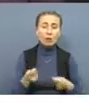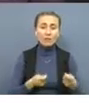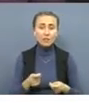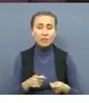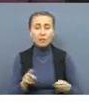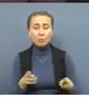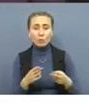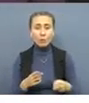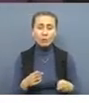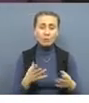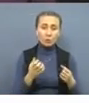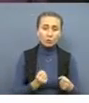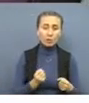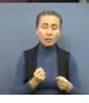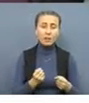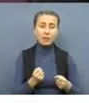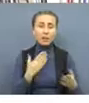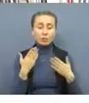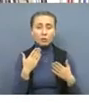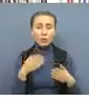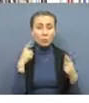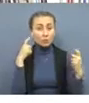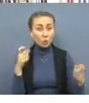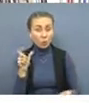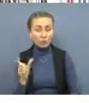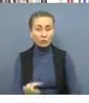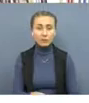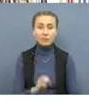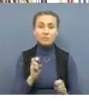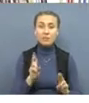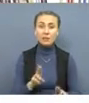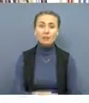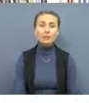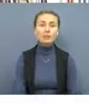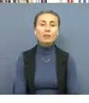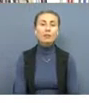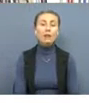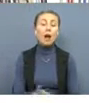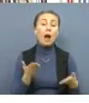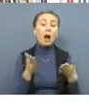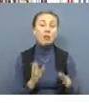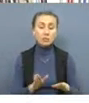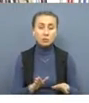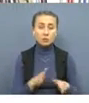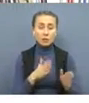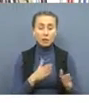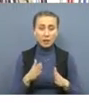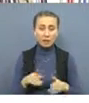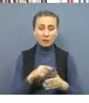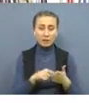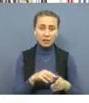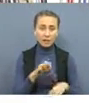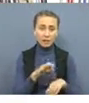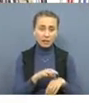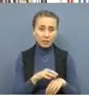получали консультации психологов. Остается ряд вопросов касательно этой темы,